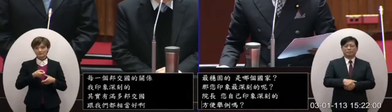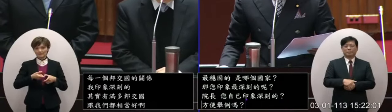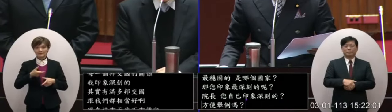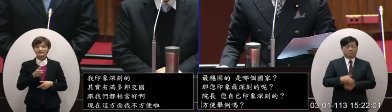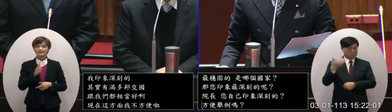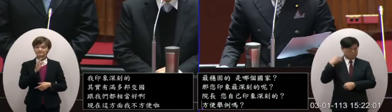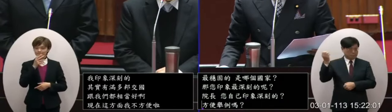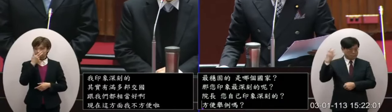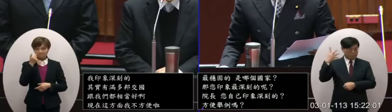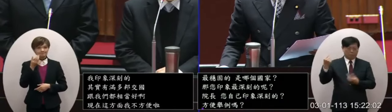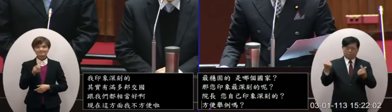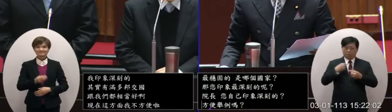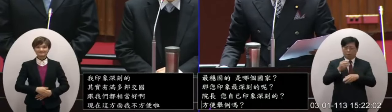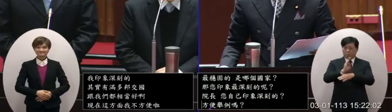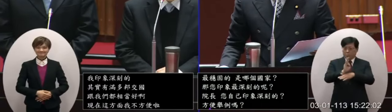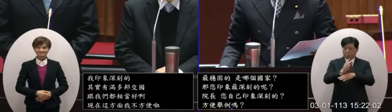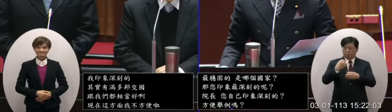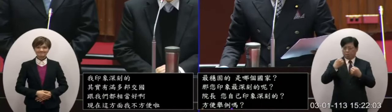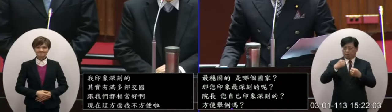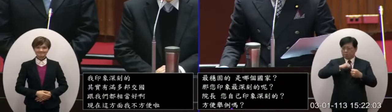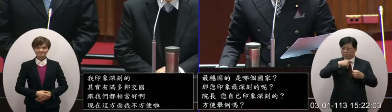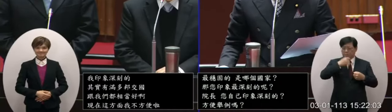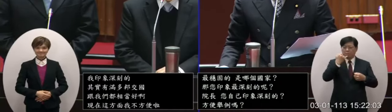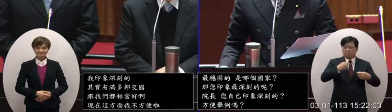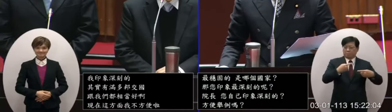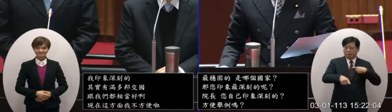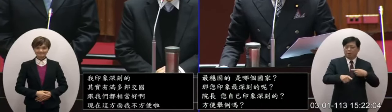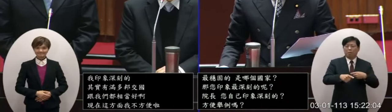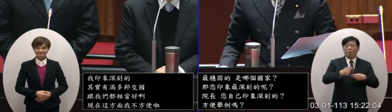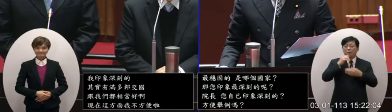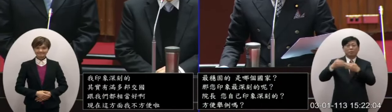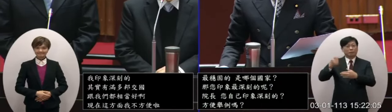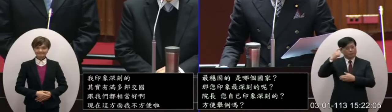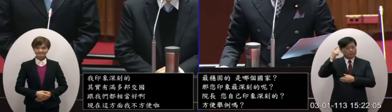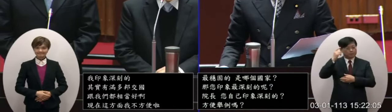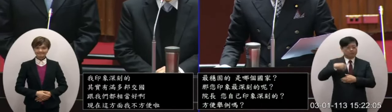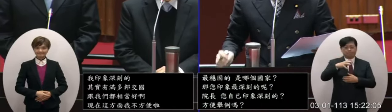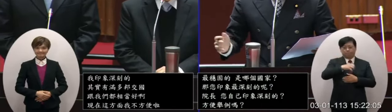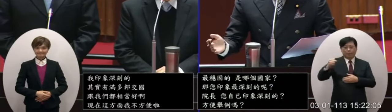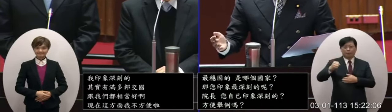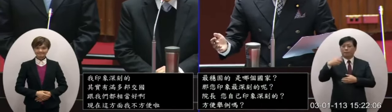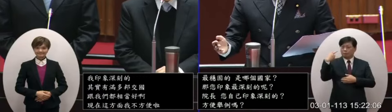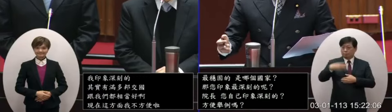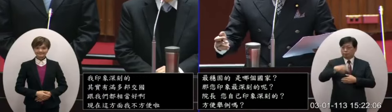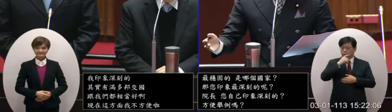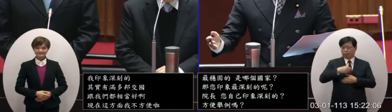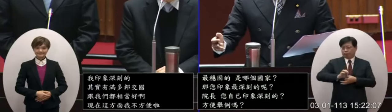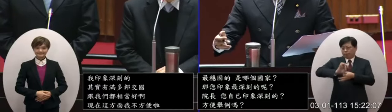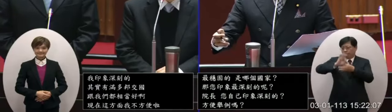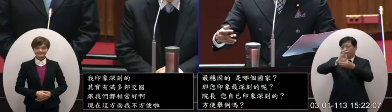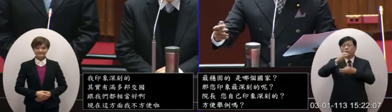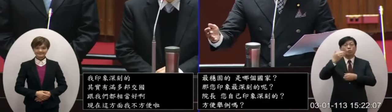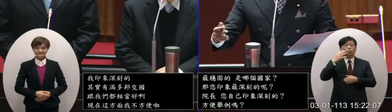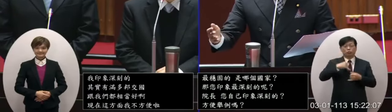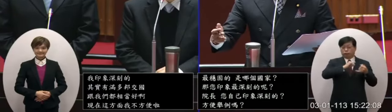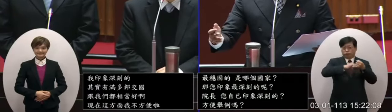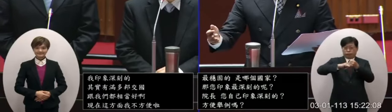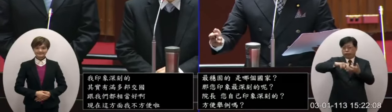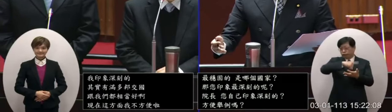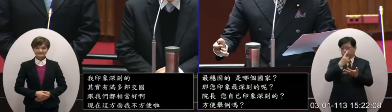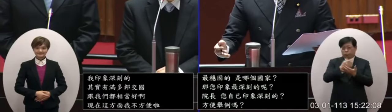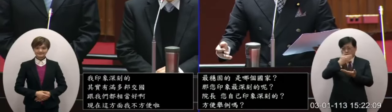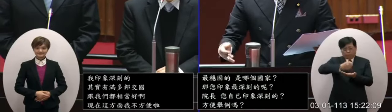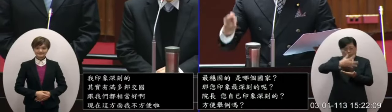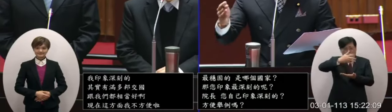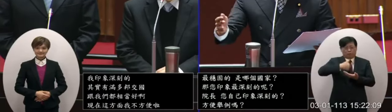之前传出帛琉有可能跟台湾断交了吼，那大陆就想要挖墙角，还要开价嘛，说要订满所有帛琉饭店的